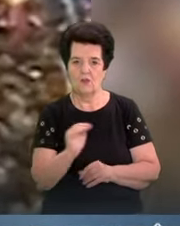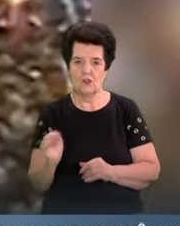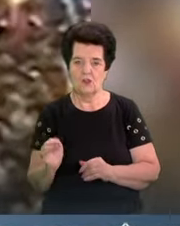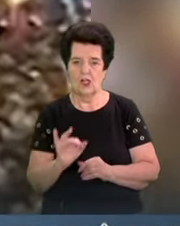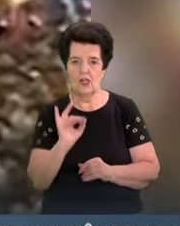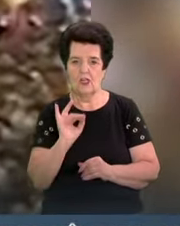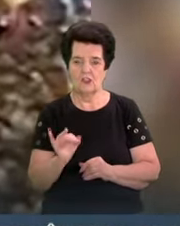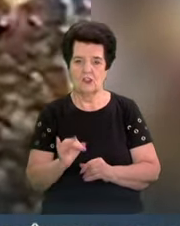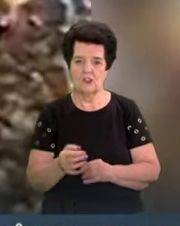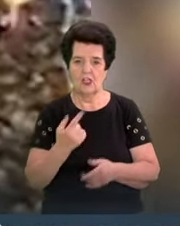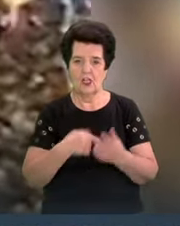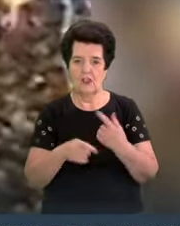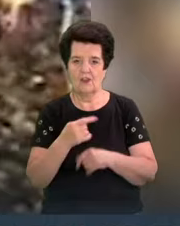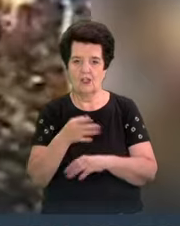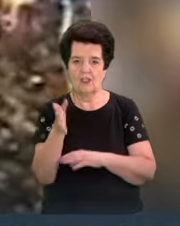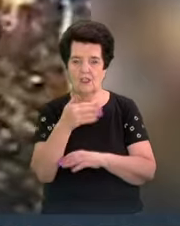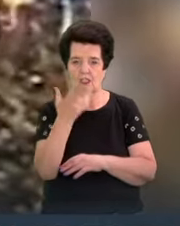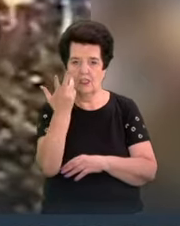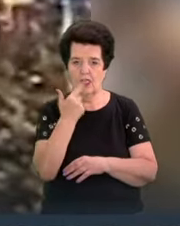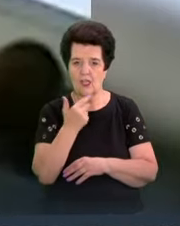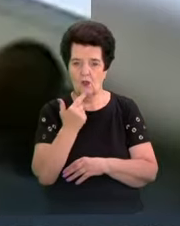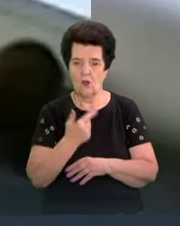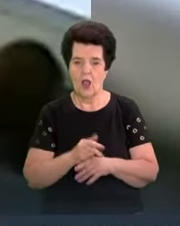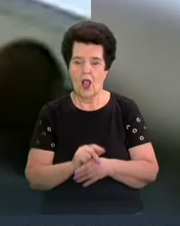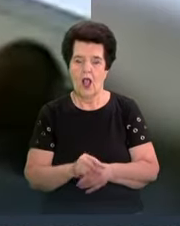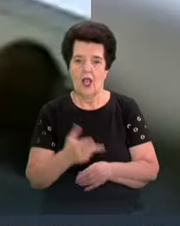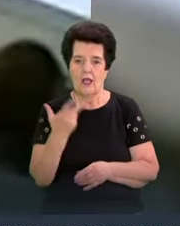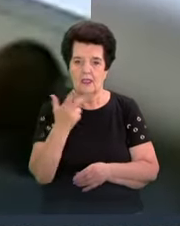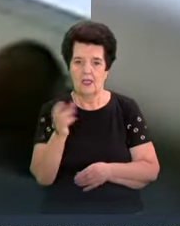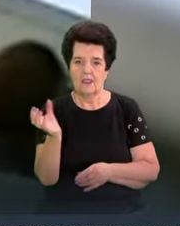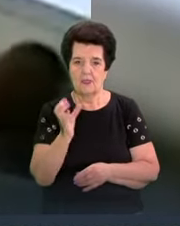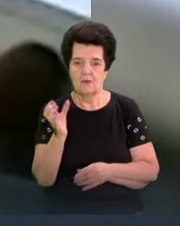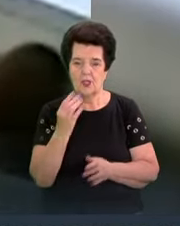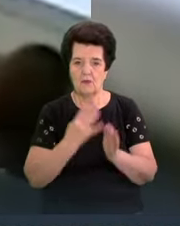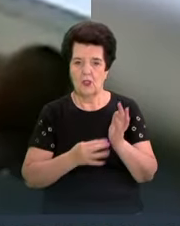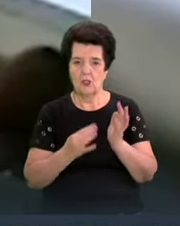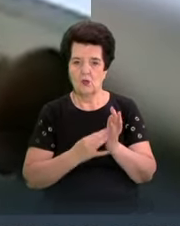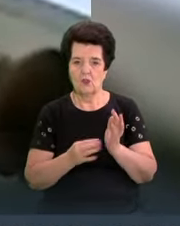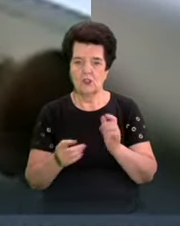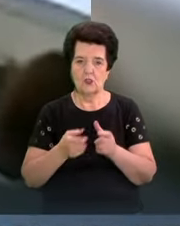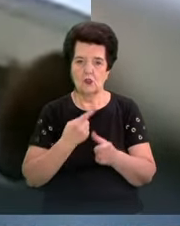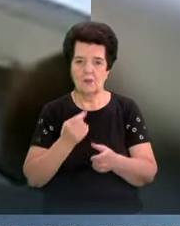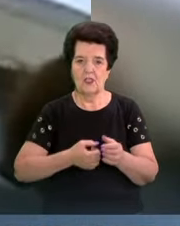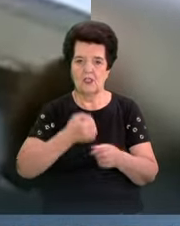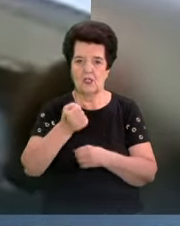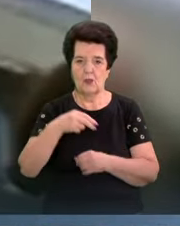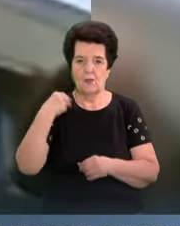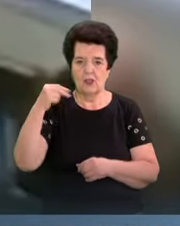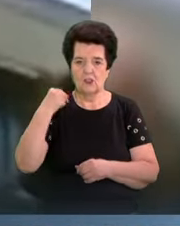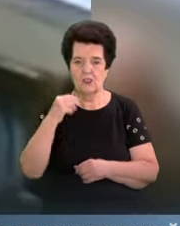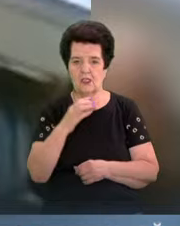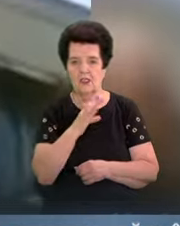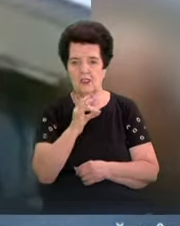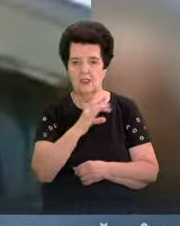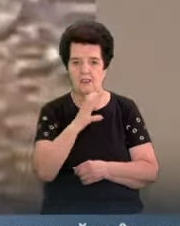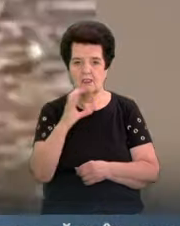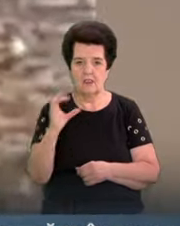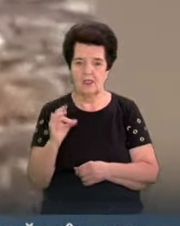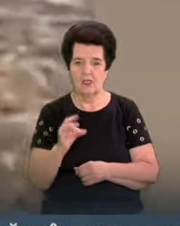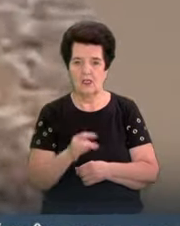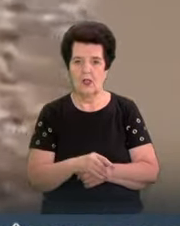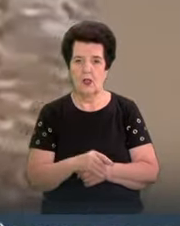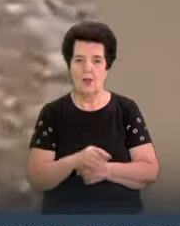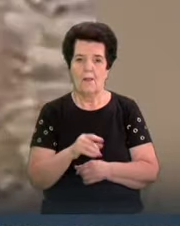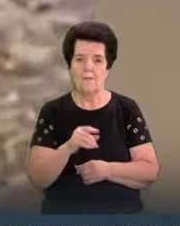și revenirea la drapelul tricolor. Pe 3 septembrie 1990 a fost numit președinte al RSSM de Sovietul Suprem.